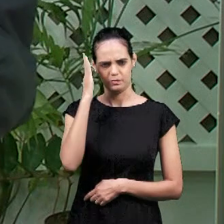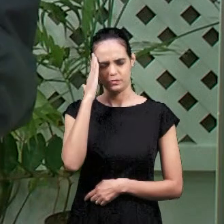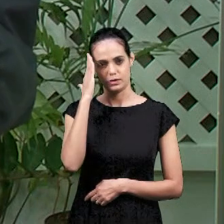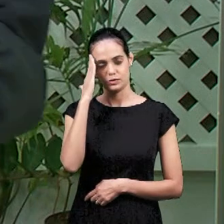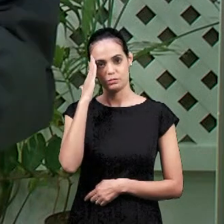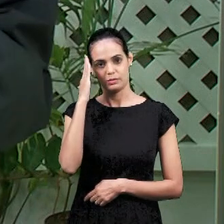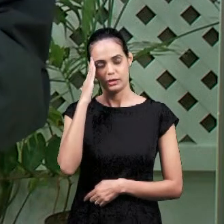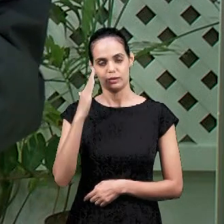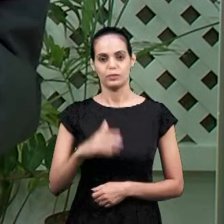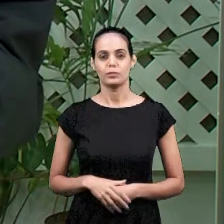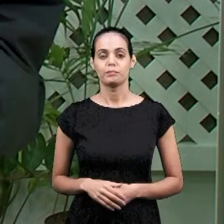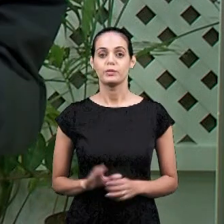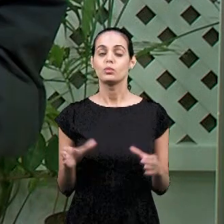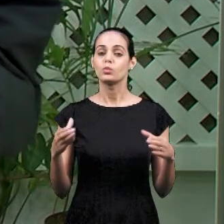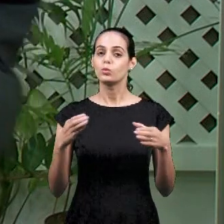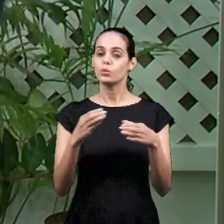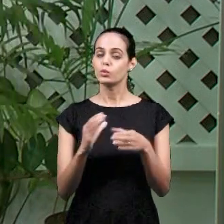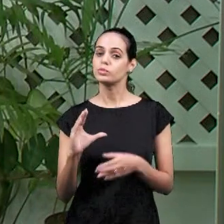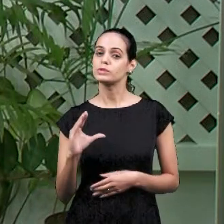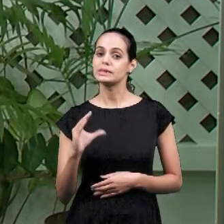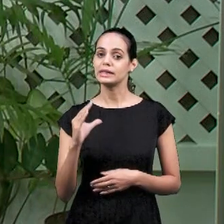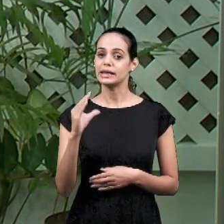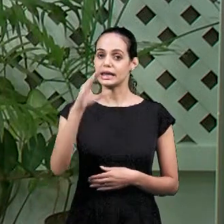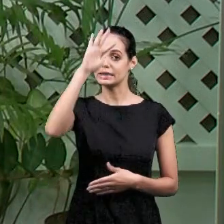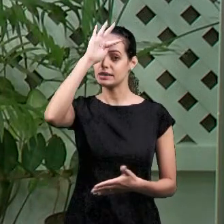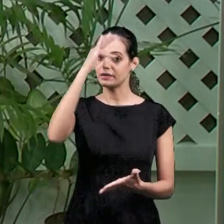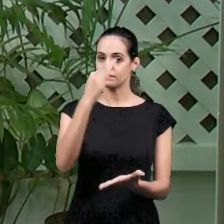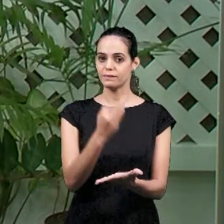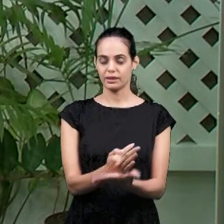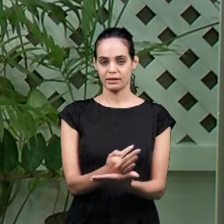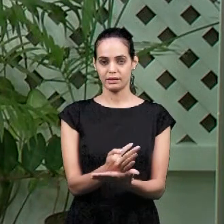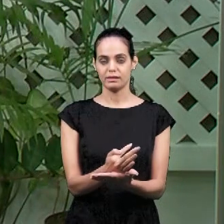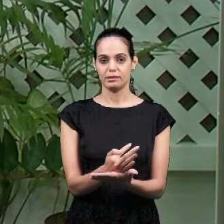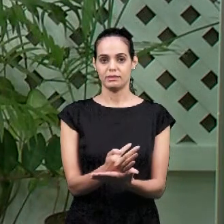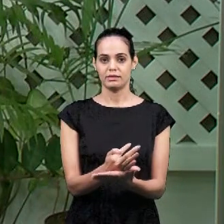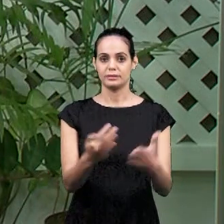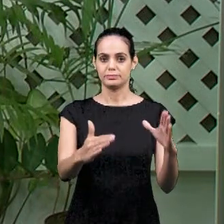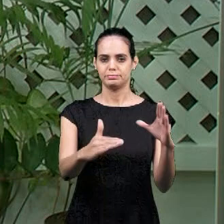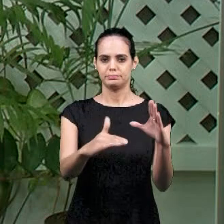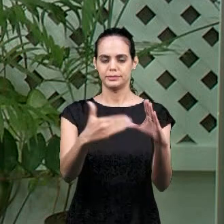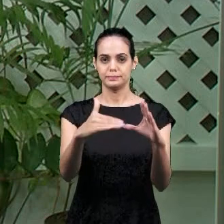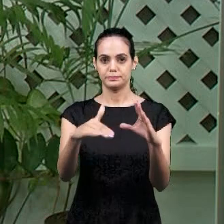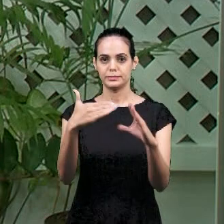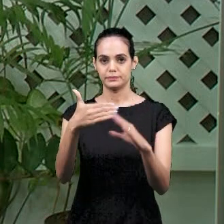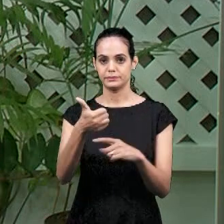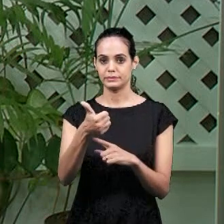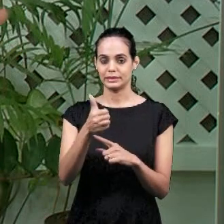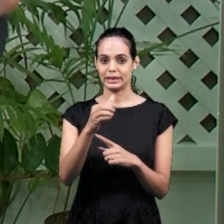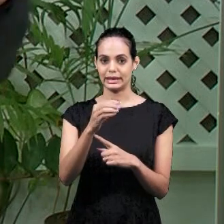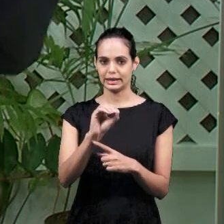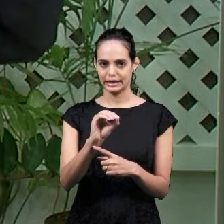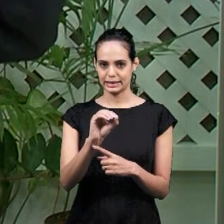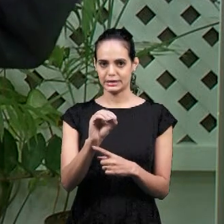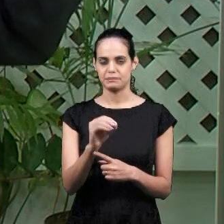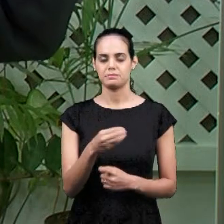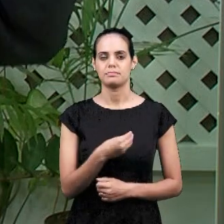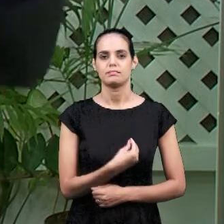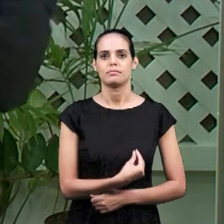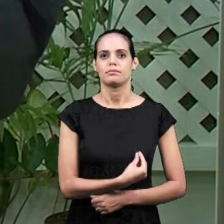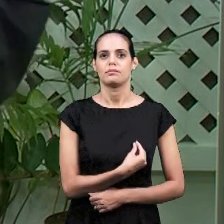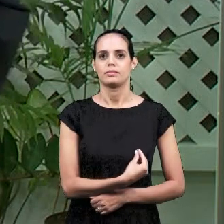moi-même, juste afin que vous puissiez avoir une idée, le groupe de Sciences et Foi, j'ai reçu